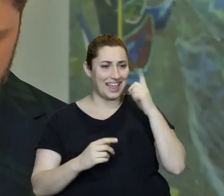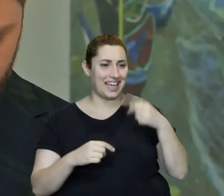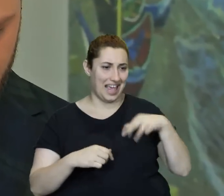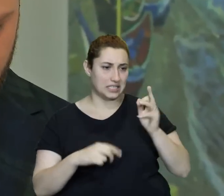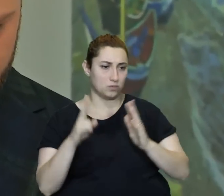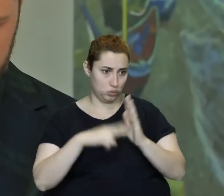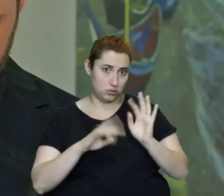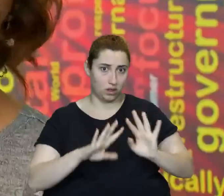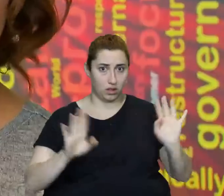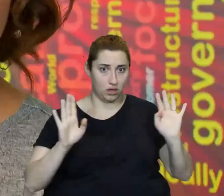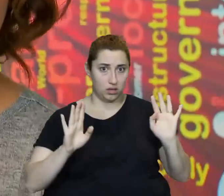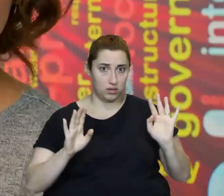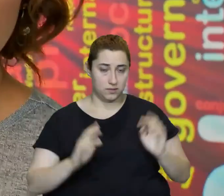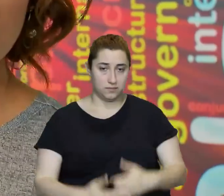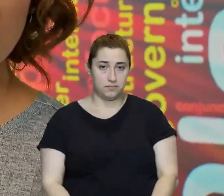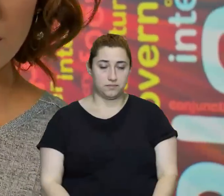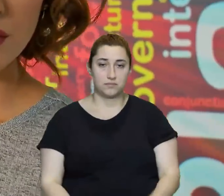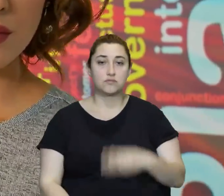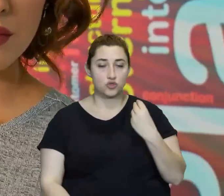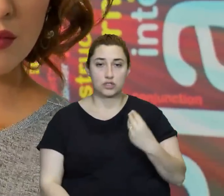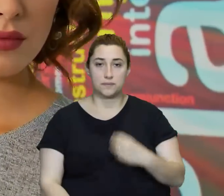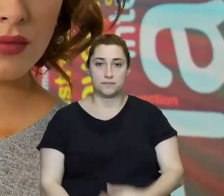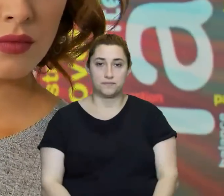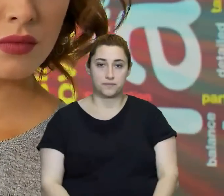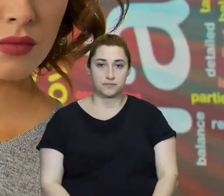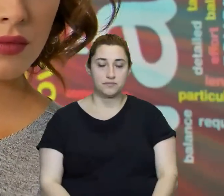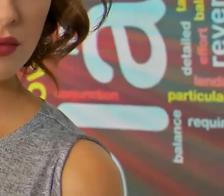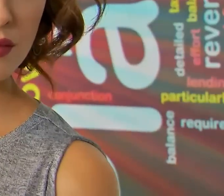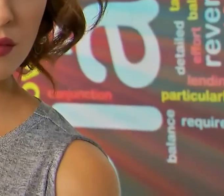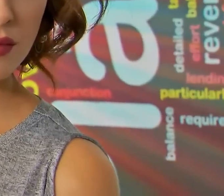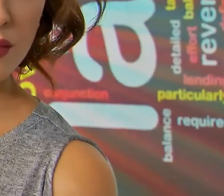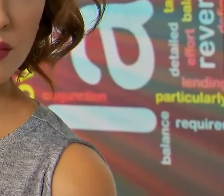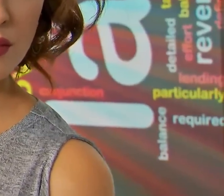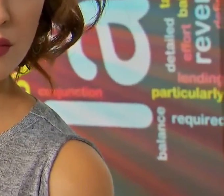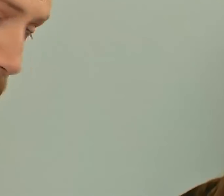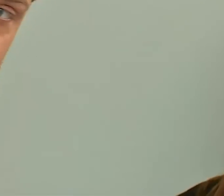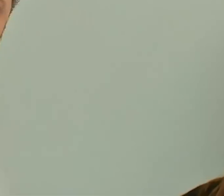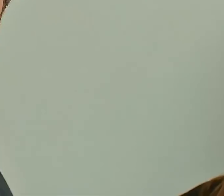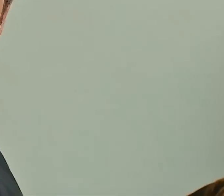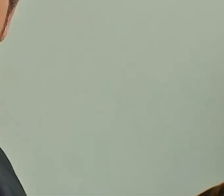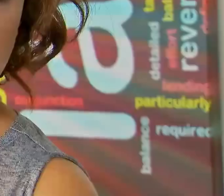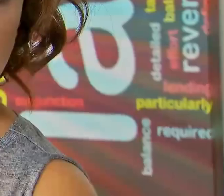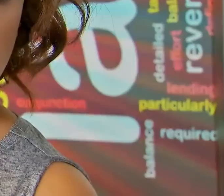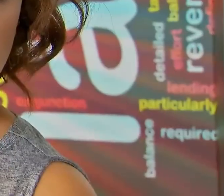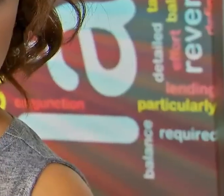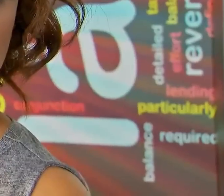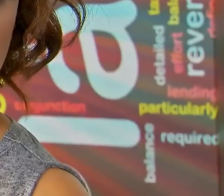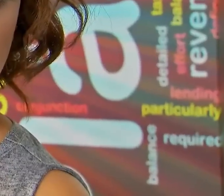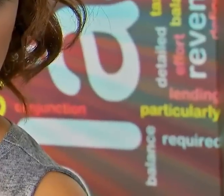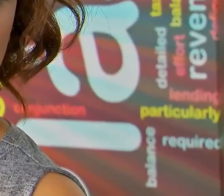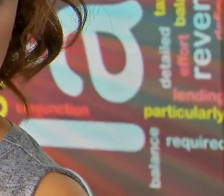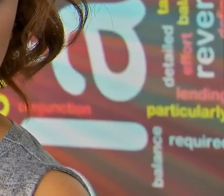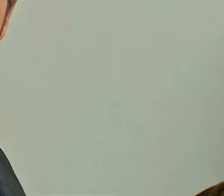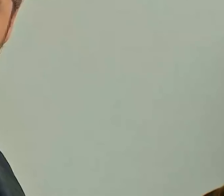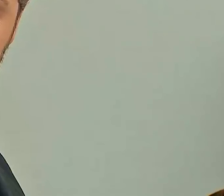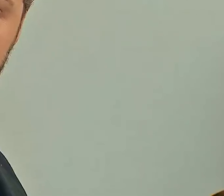eksiğimiz ruhsat, öyle mi? Hı. Güzel. Alev ilgilenmiyor gibi yan tarafta ama kulak misafiri. Başını